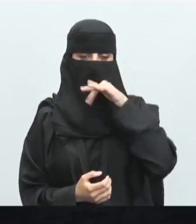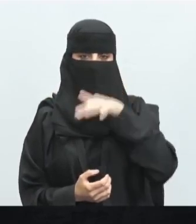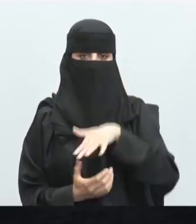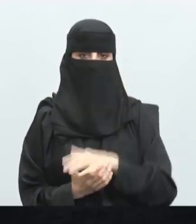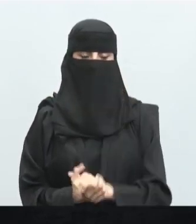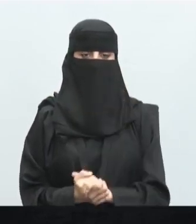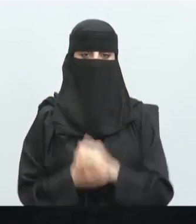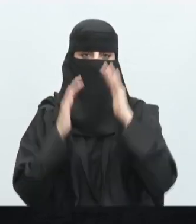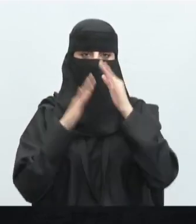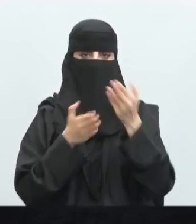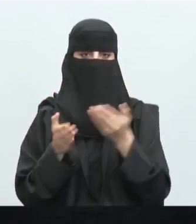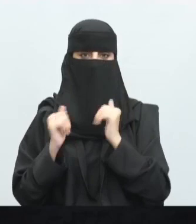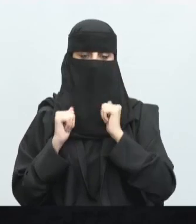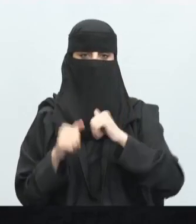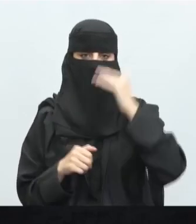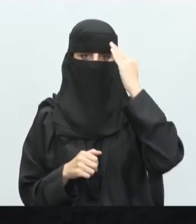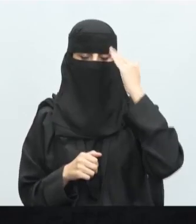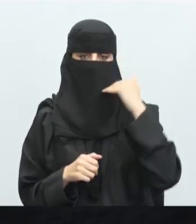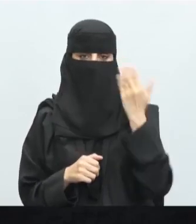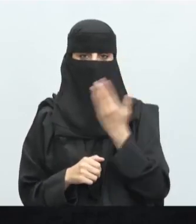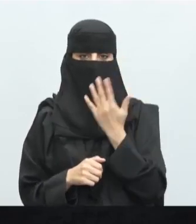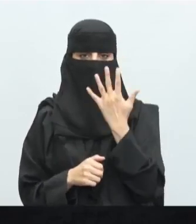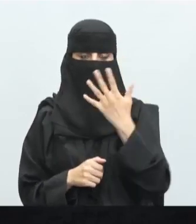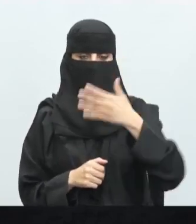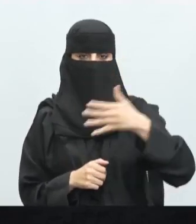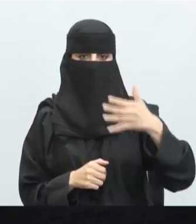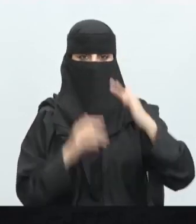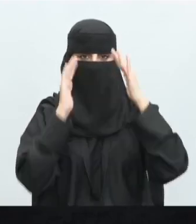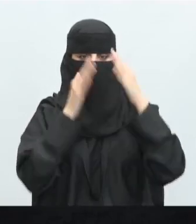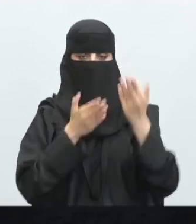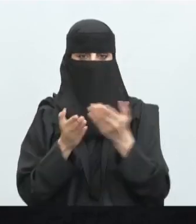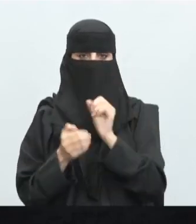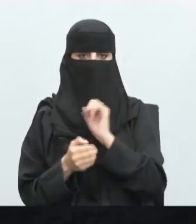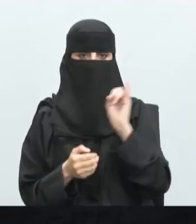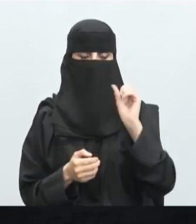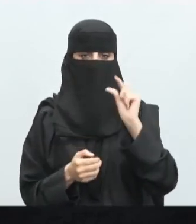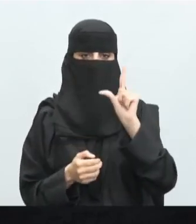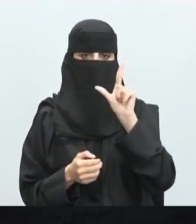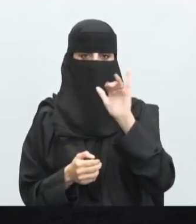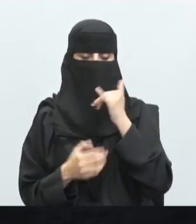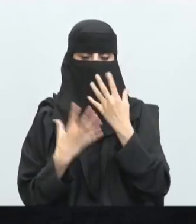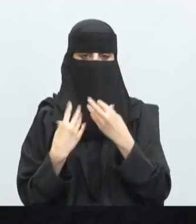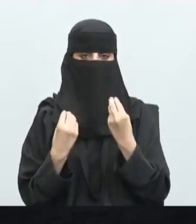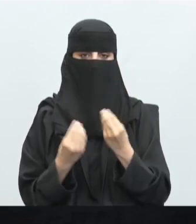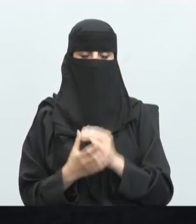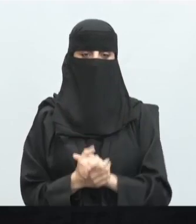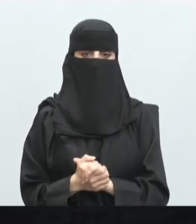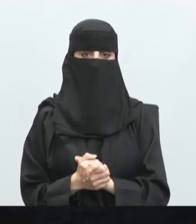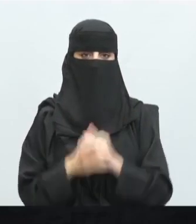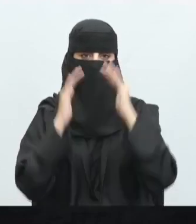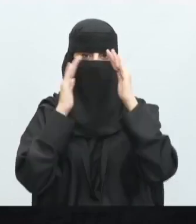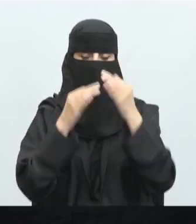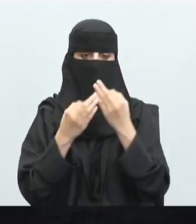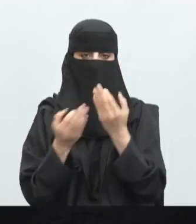محمد اهلا بكم طلاب وطالبات الصف الخامس الابتدائي اهلا بكم في مادتنا لغتي الجميله ايضا ارحب